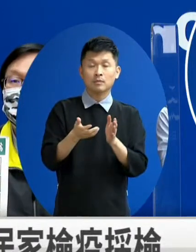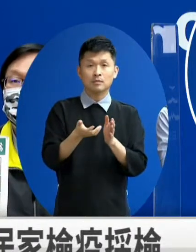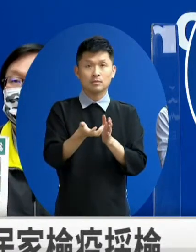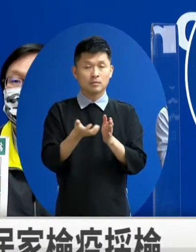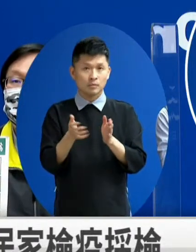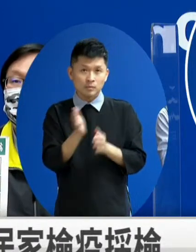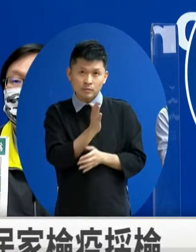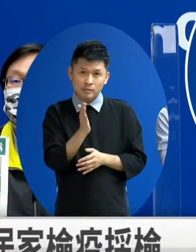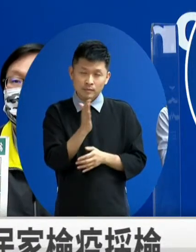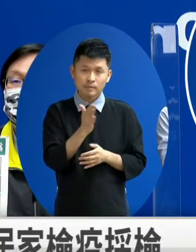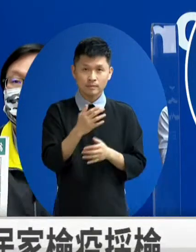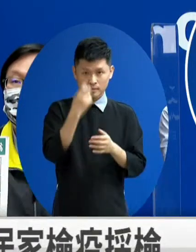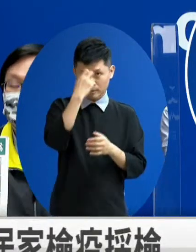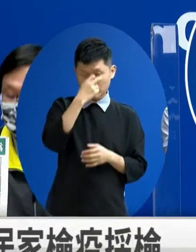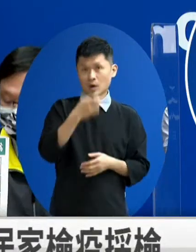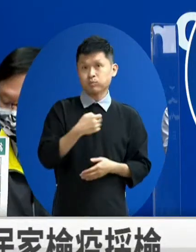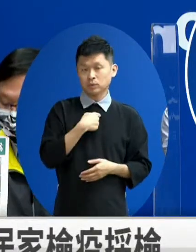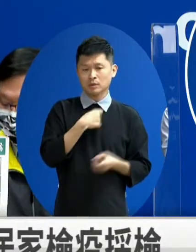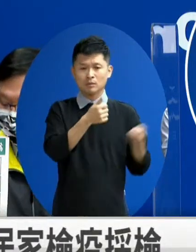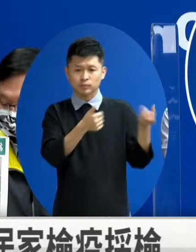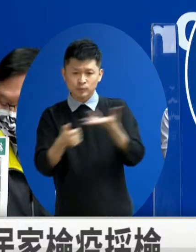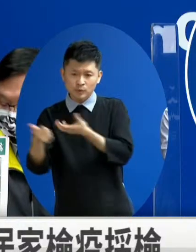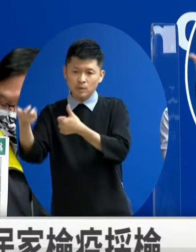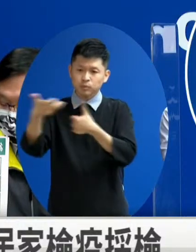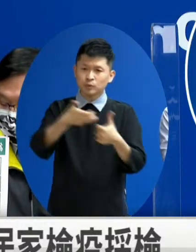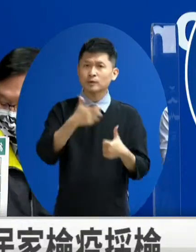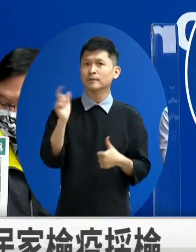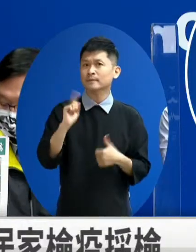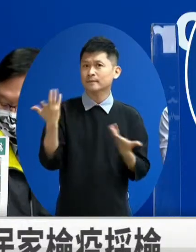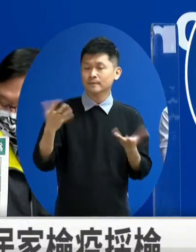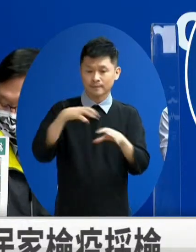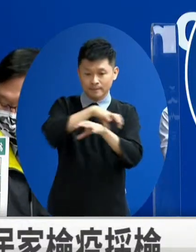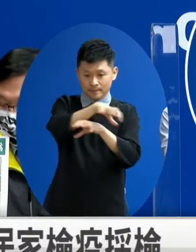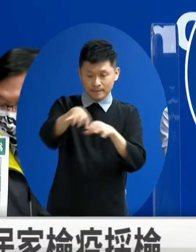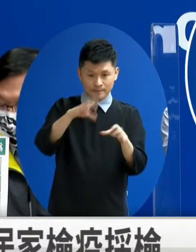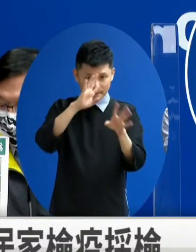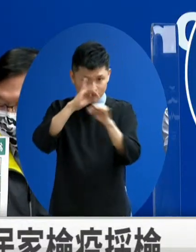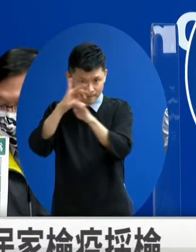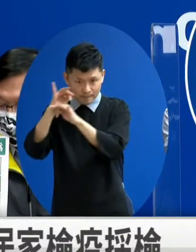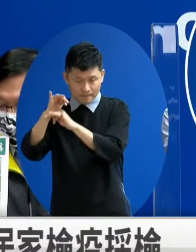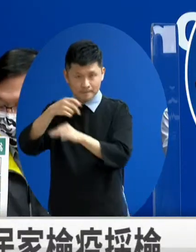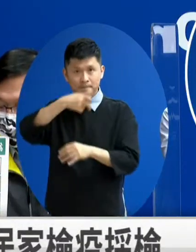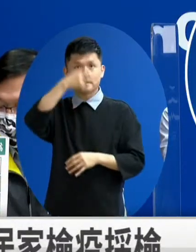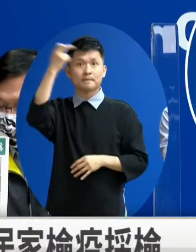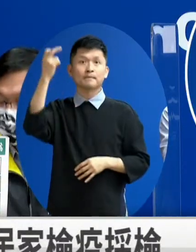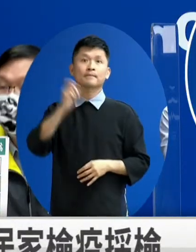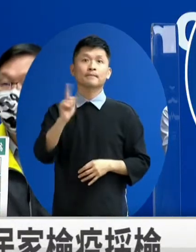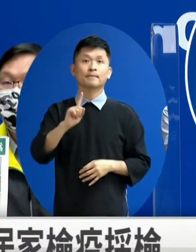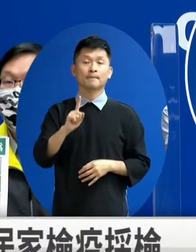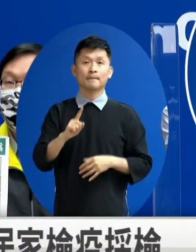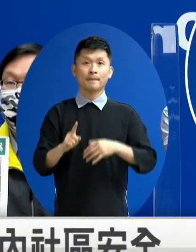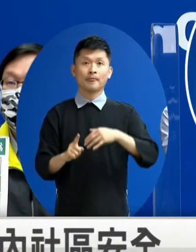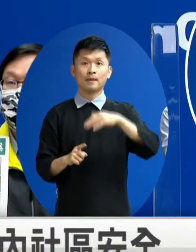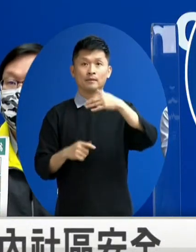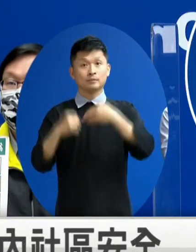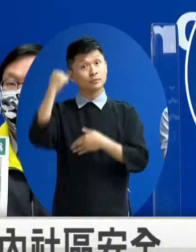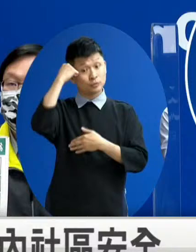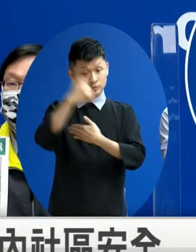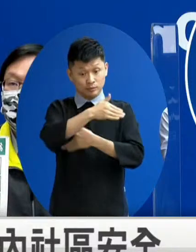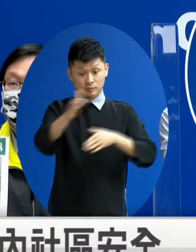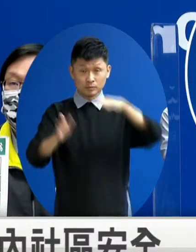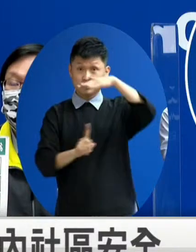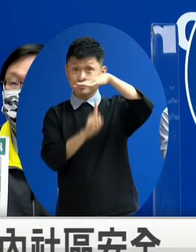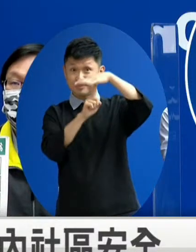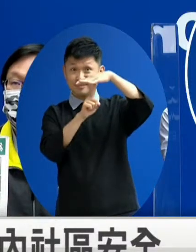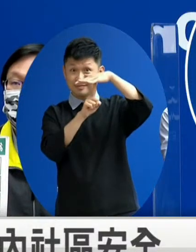检。那究竟是如何互相传染的部分，经过环境的调查是说他们的这个天花板看起来有一些